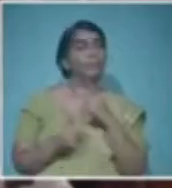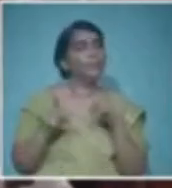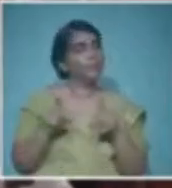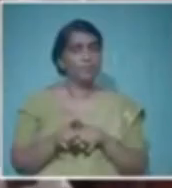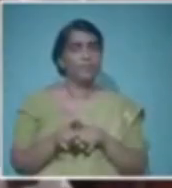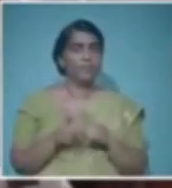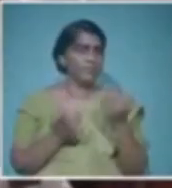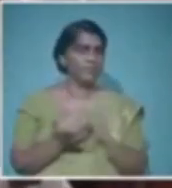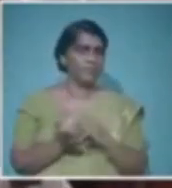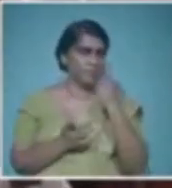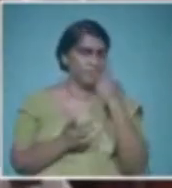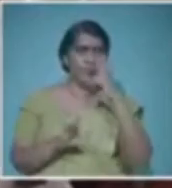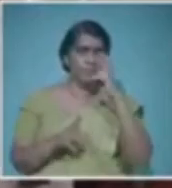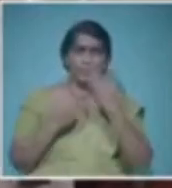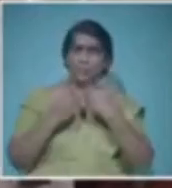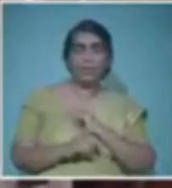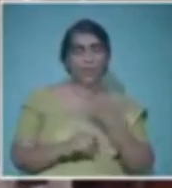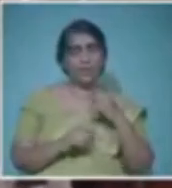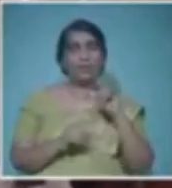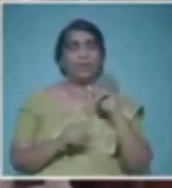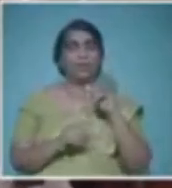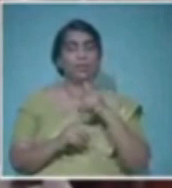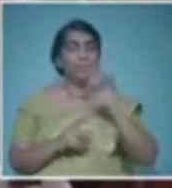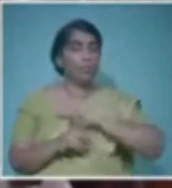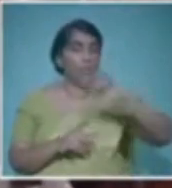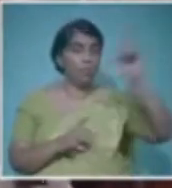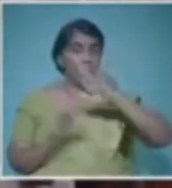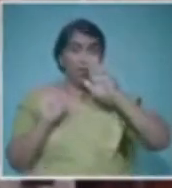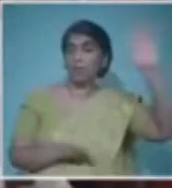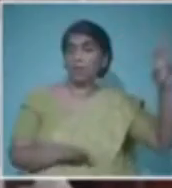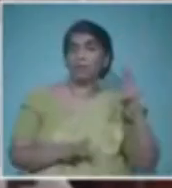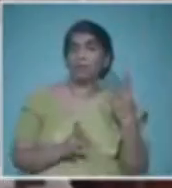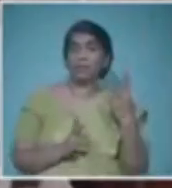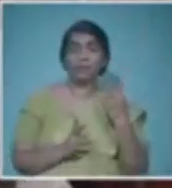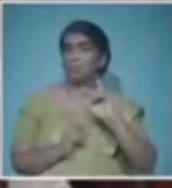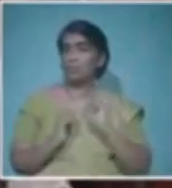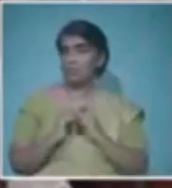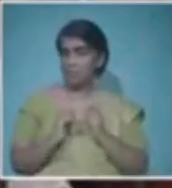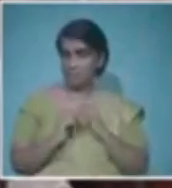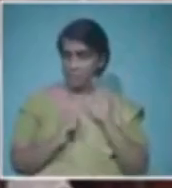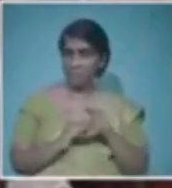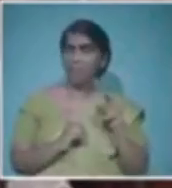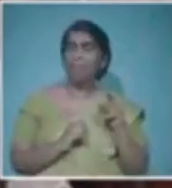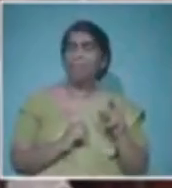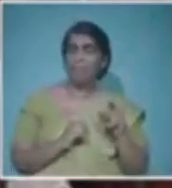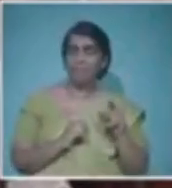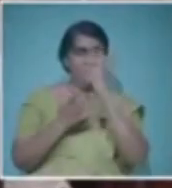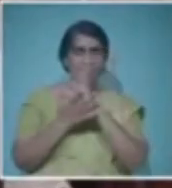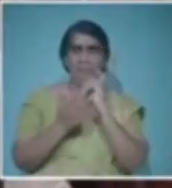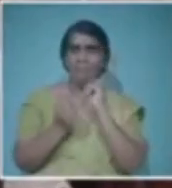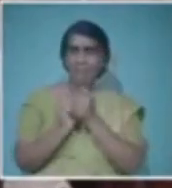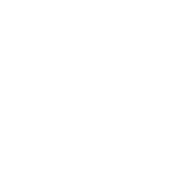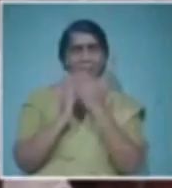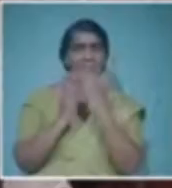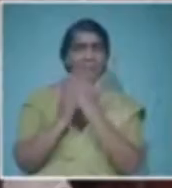அடுத்ததாக இரட்டை பிரஜா உரிமை உள்ள ஒரு நபர் பாராளுமன்றத்திற்கு வர முடியும் என்ற அந்த 20வது திருத்த சட்டத்தில் இருக்கின்ற அந்த விடயத்தை